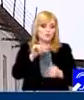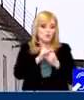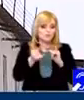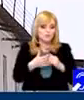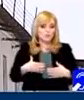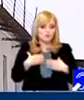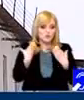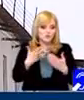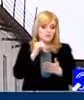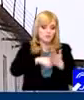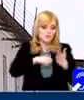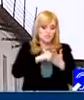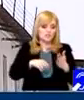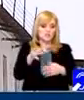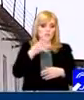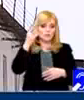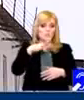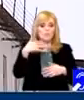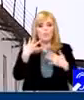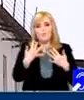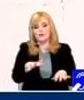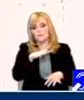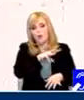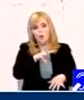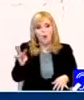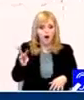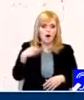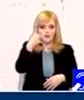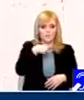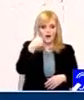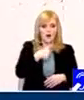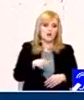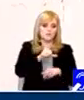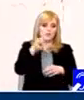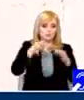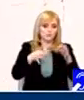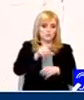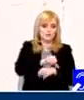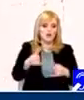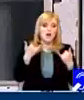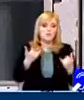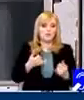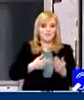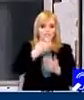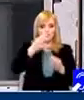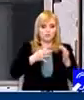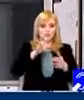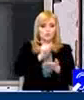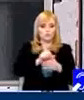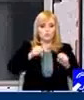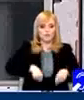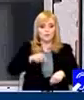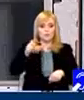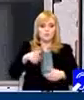de detenție sunt motivele pentru care Republica Moldova pierde milioane de lei în instanțele internaționale. În prezent, la Curtea Europeană a Drepturilor